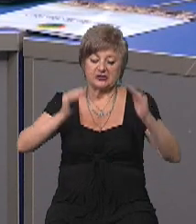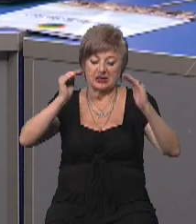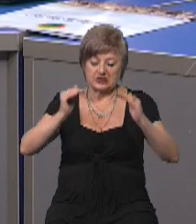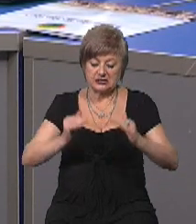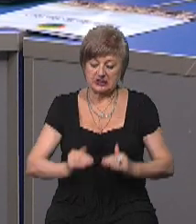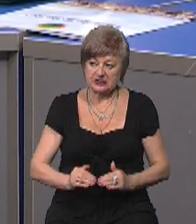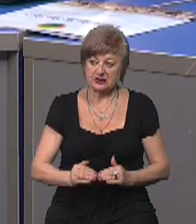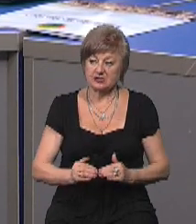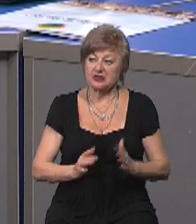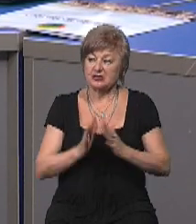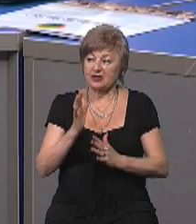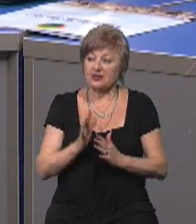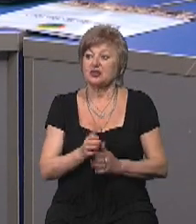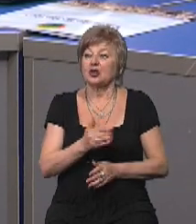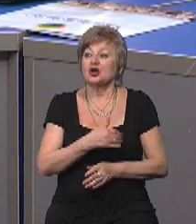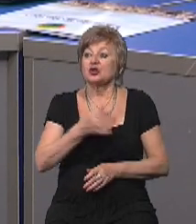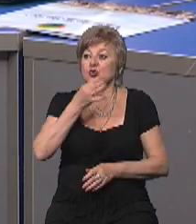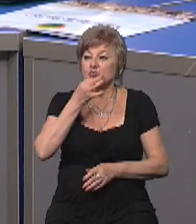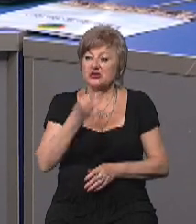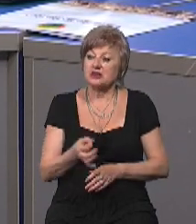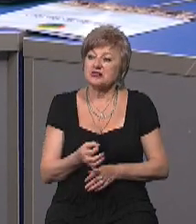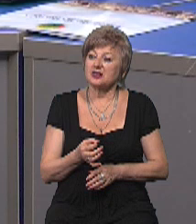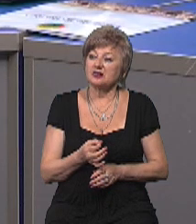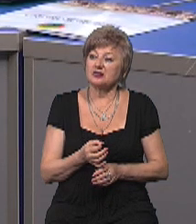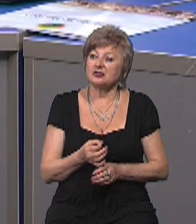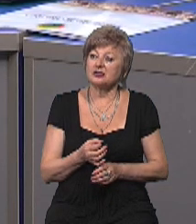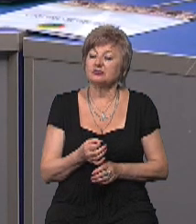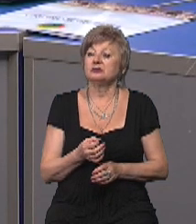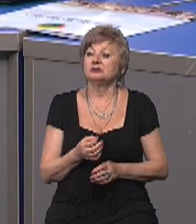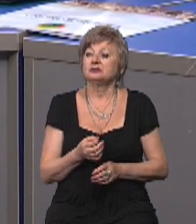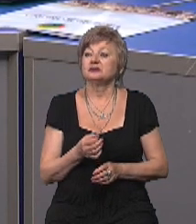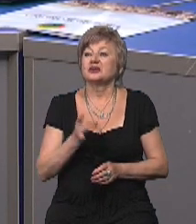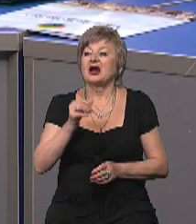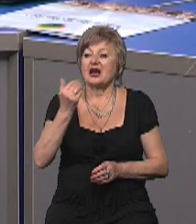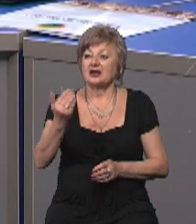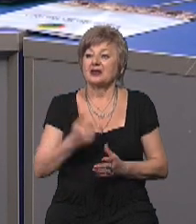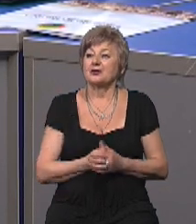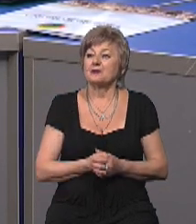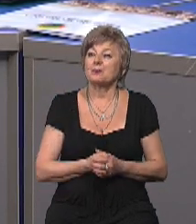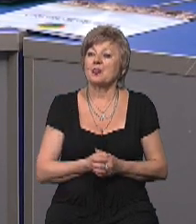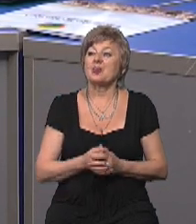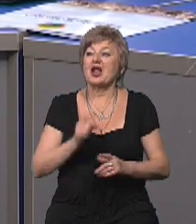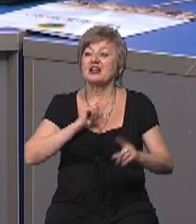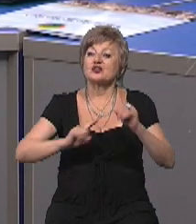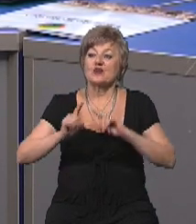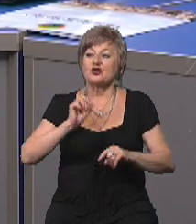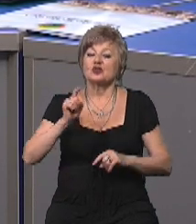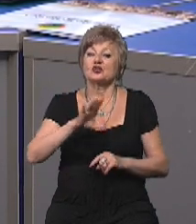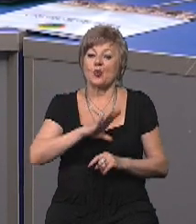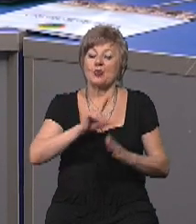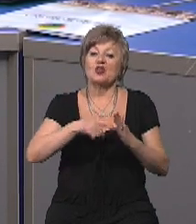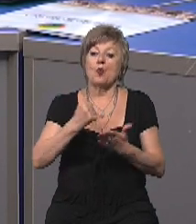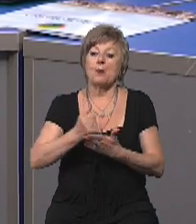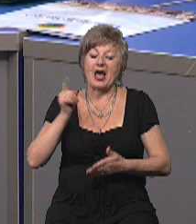хочу просто процитувати напослідок висказування господина Ралика. На совещании, которое было у мэра,